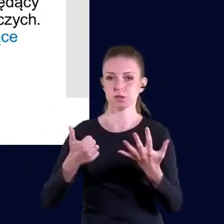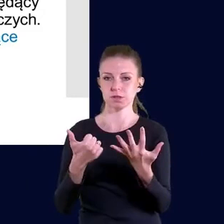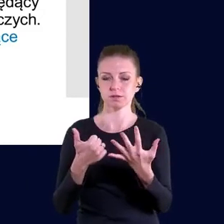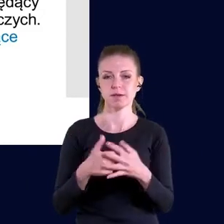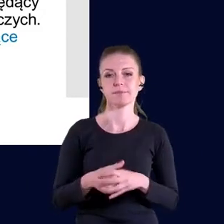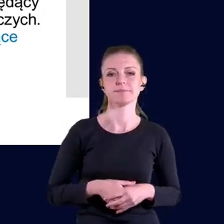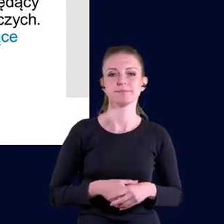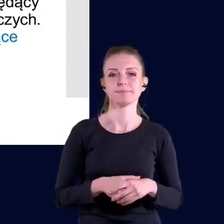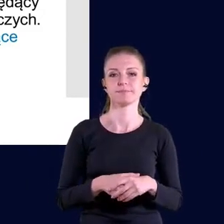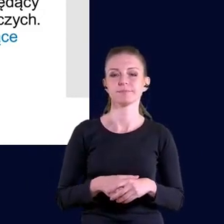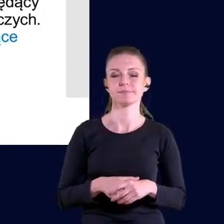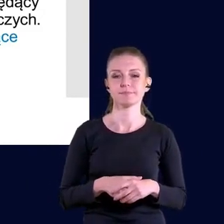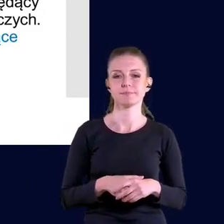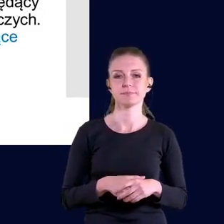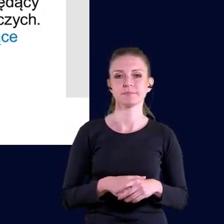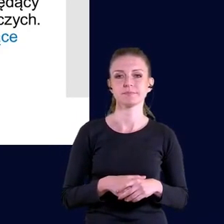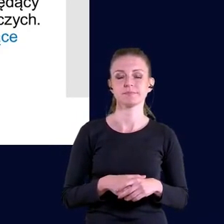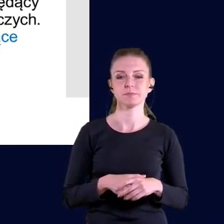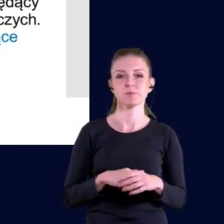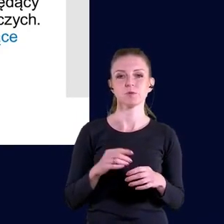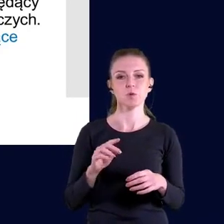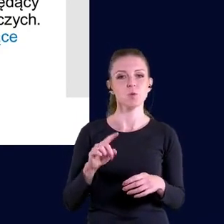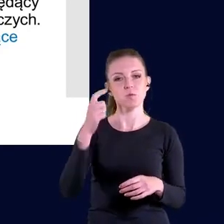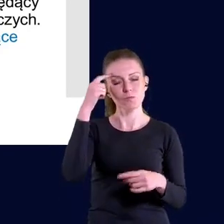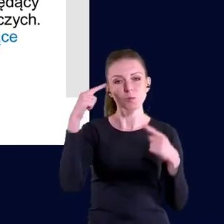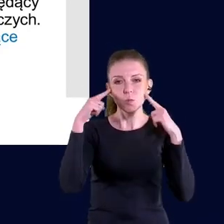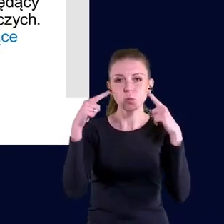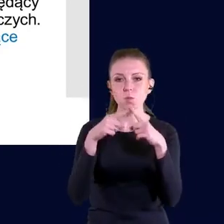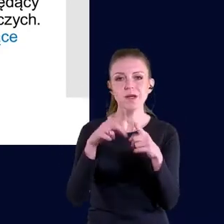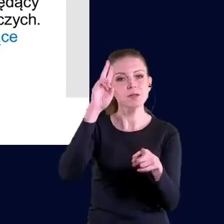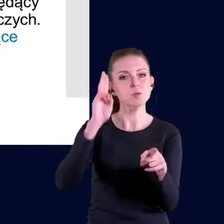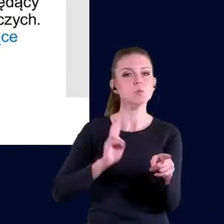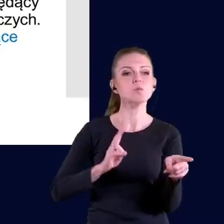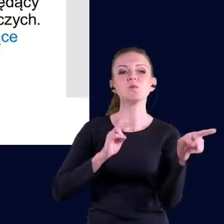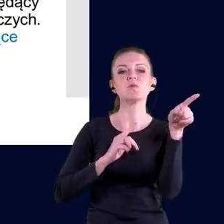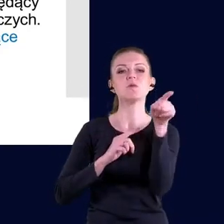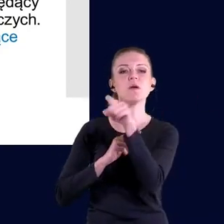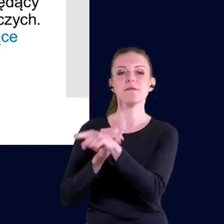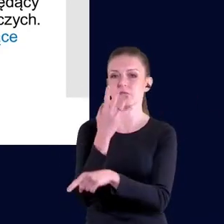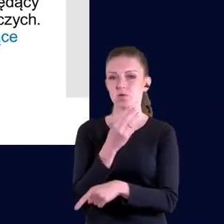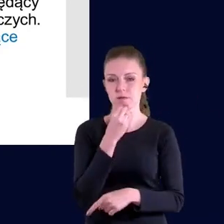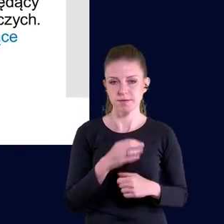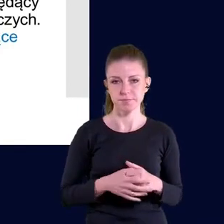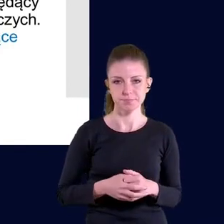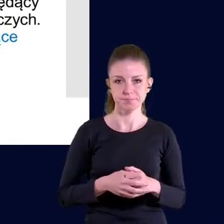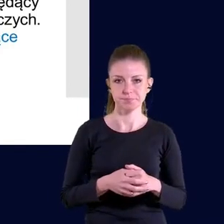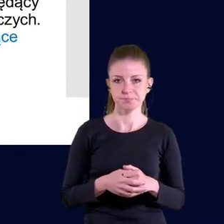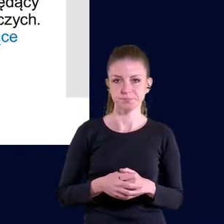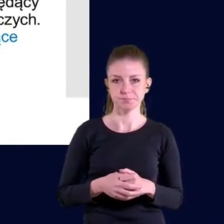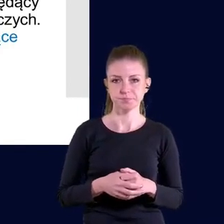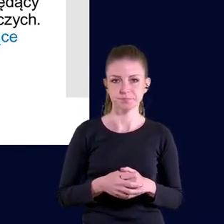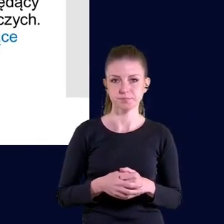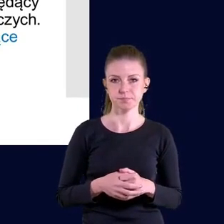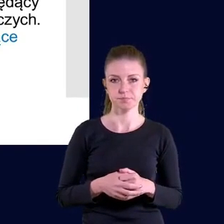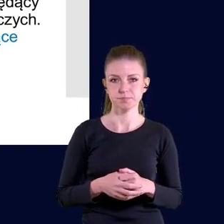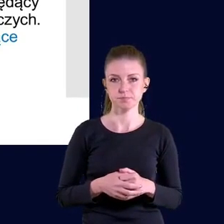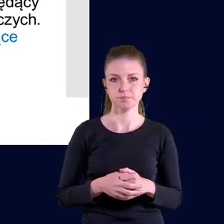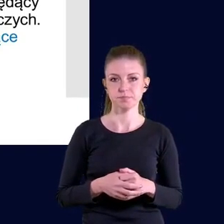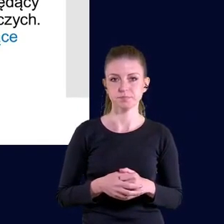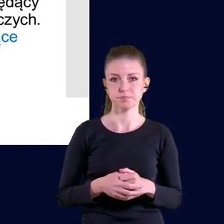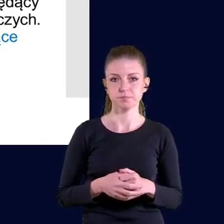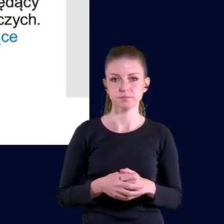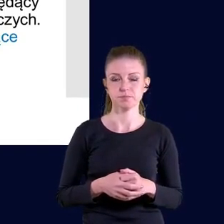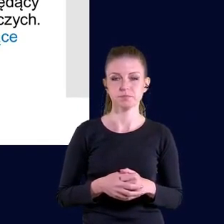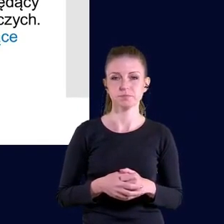instytucjonalną zapytano nas o strategii poziom wdrażania tych najważniejszych obszarów otwartej nauki tych już